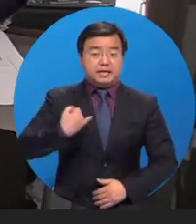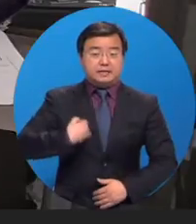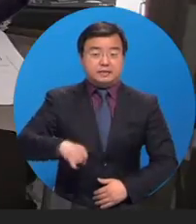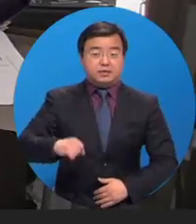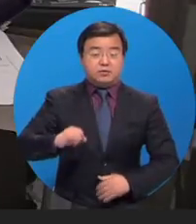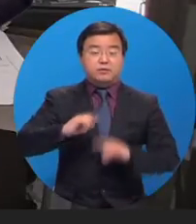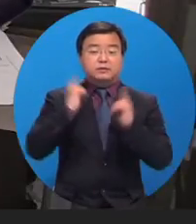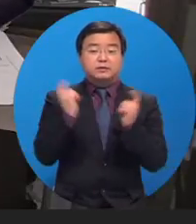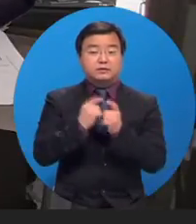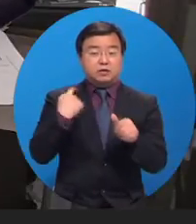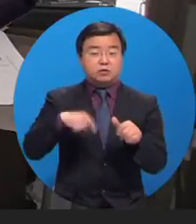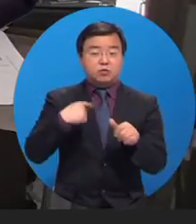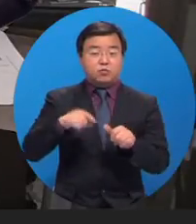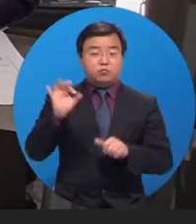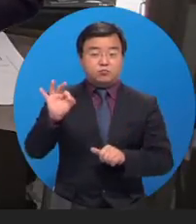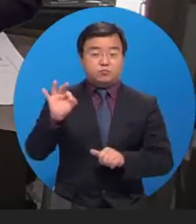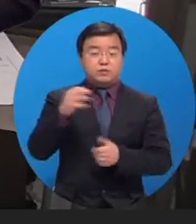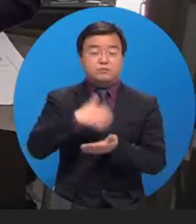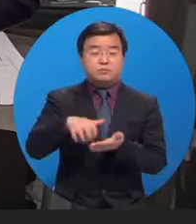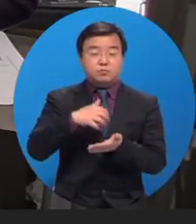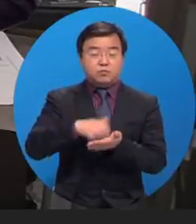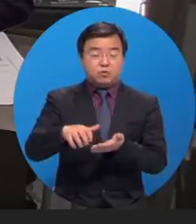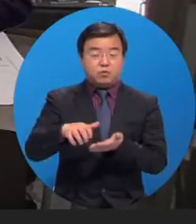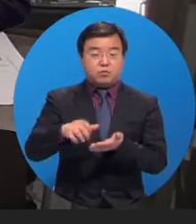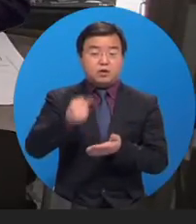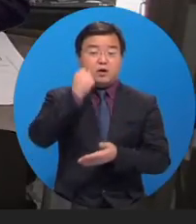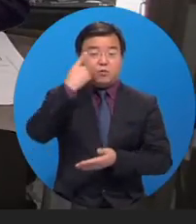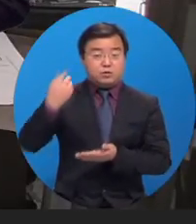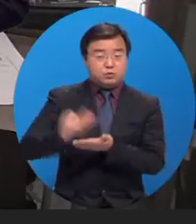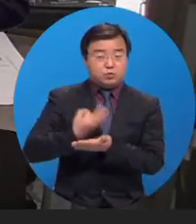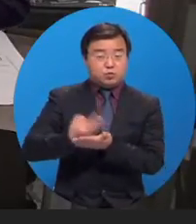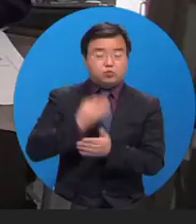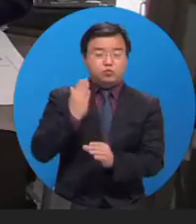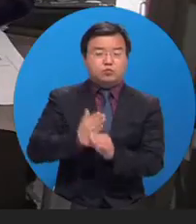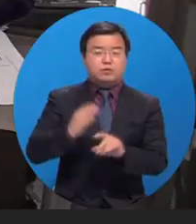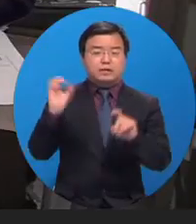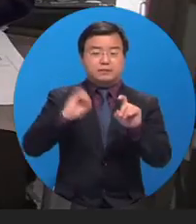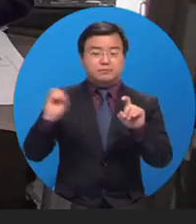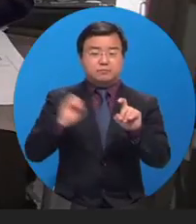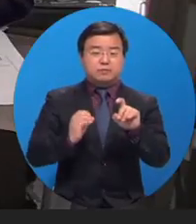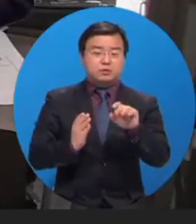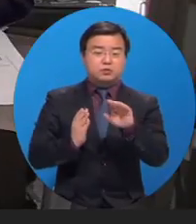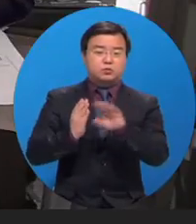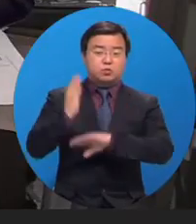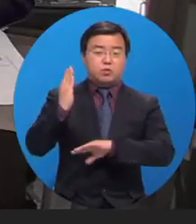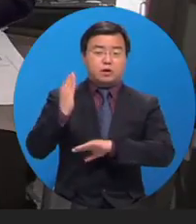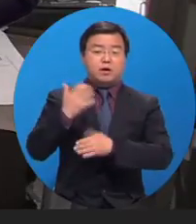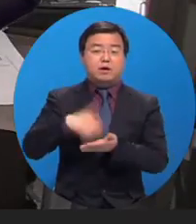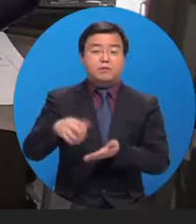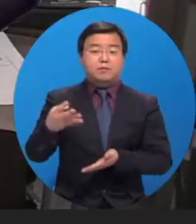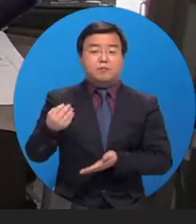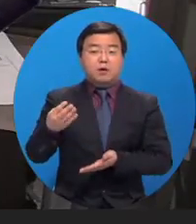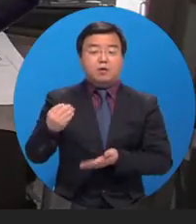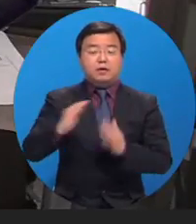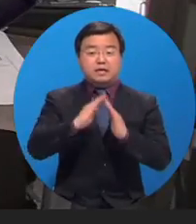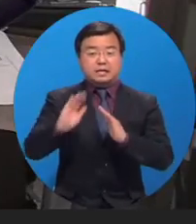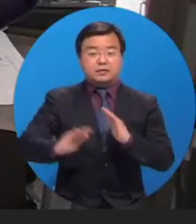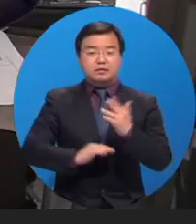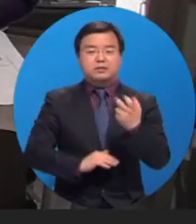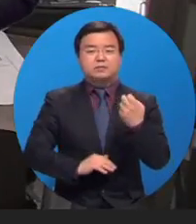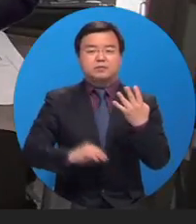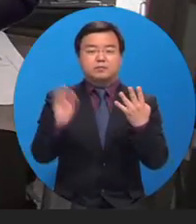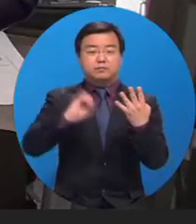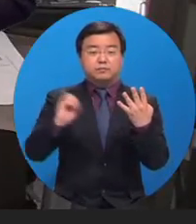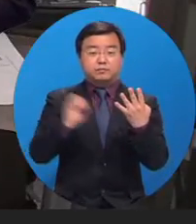비중이 월 소득의 10% 를 초과하는 비율이 74% 나 됐고 20% 를